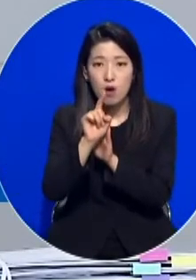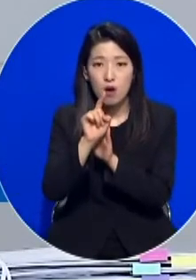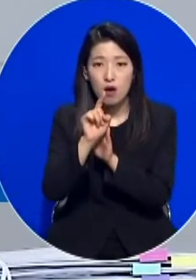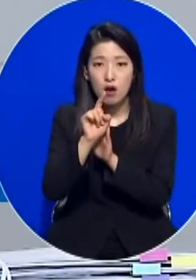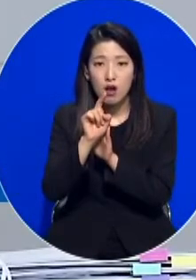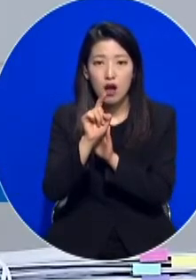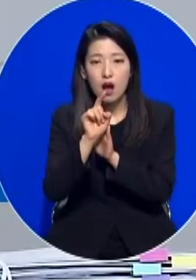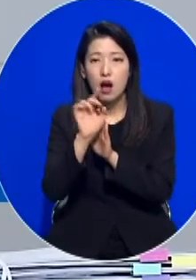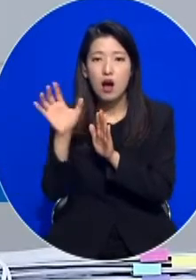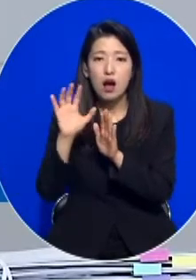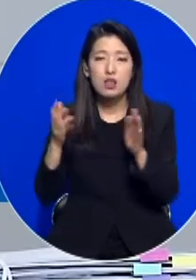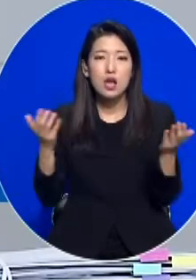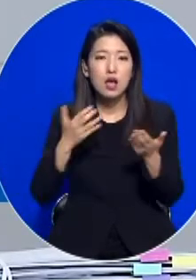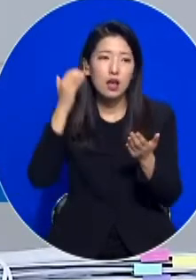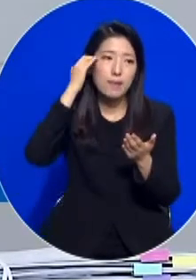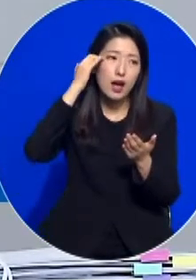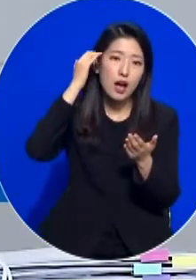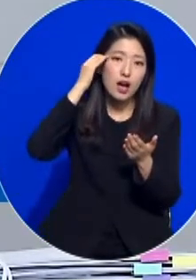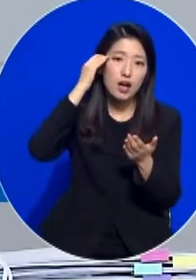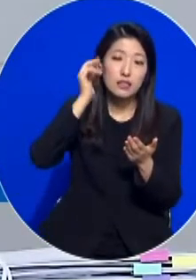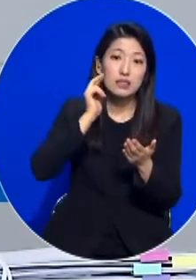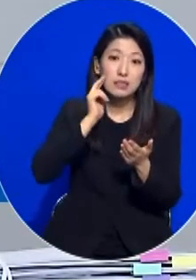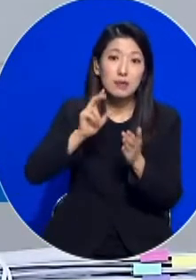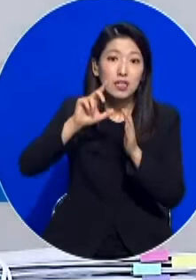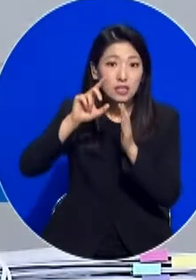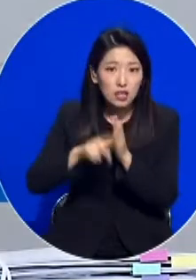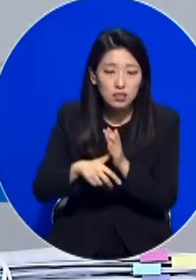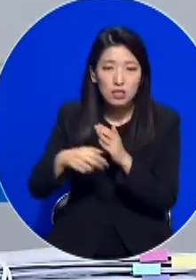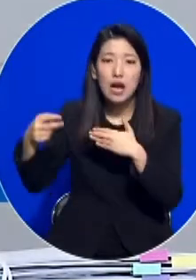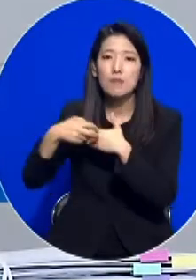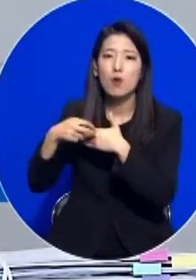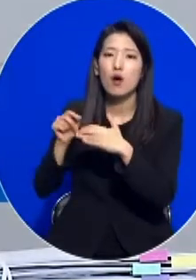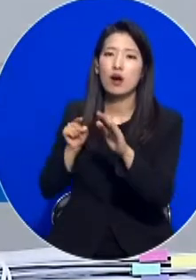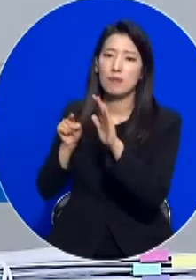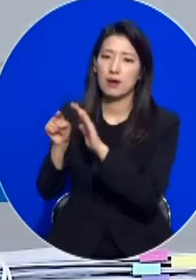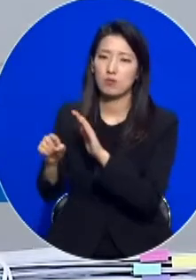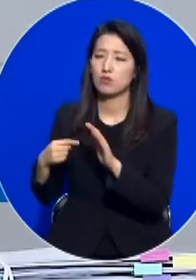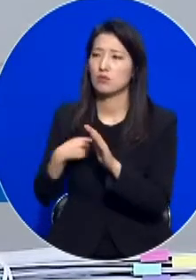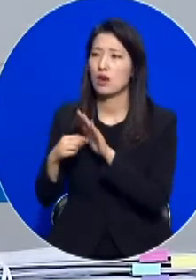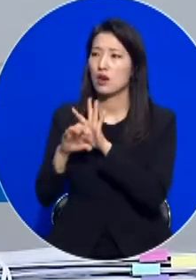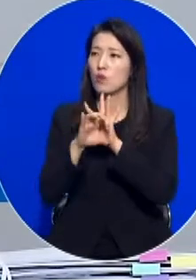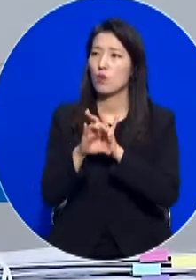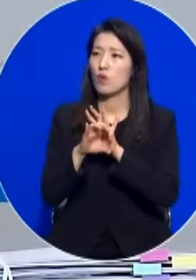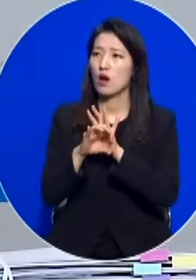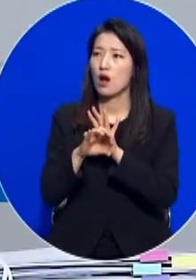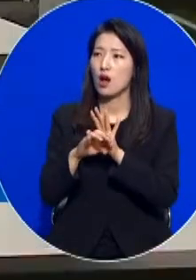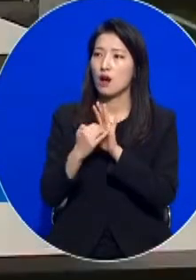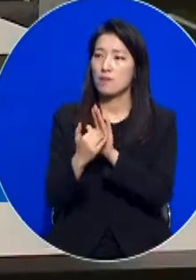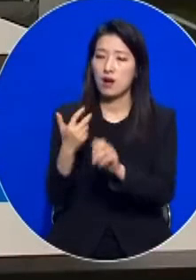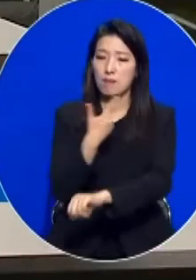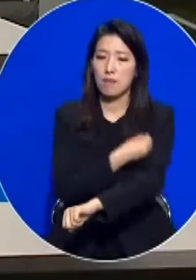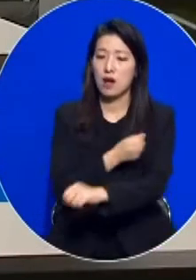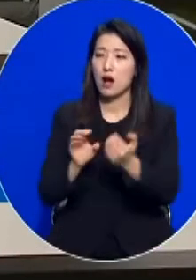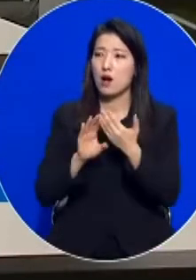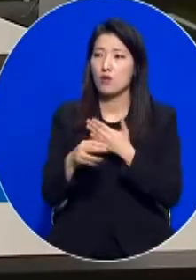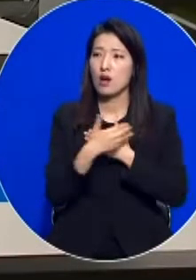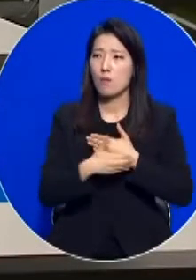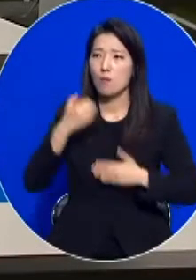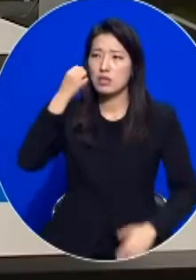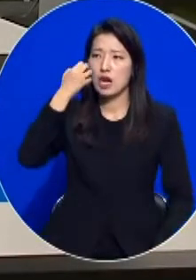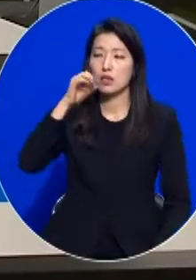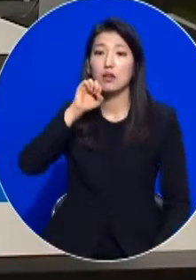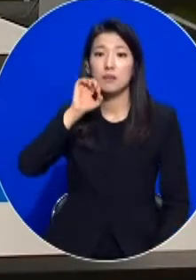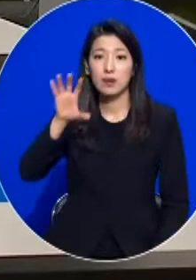있어서 일상생활을 방해하는 정도로 심해지면 반드시 의료기관을 방문하여 진료를 받으셔야 됩니다. 또한 심한 알레르기